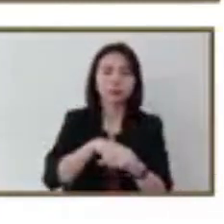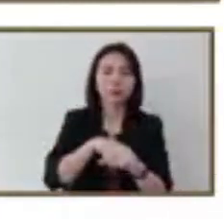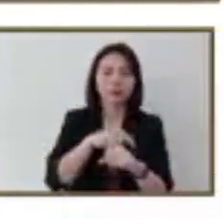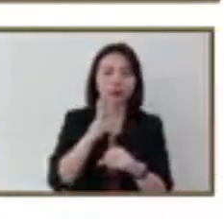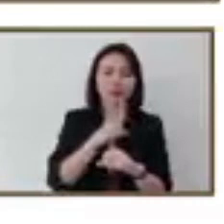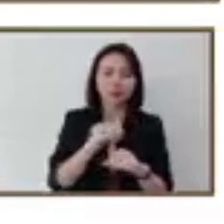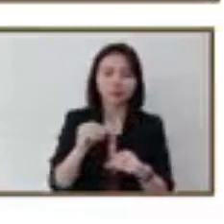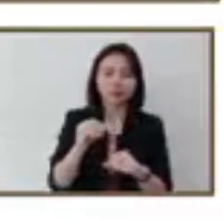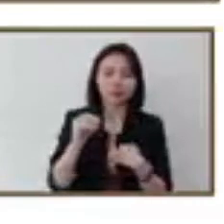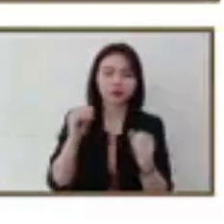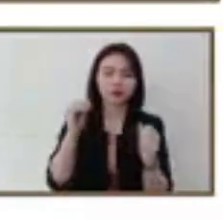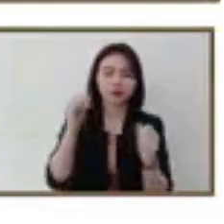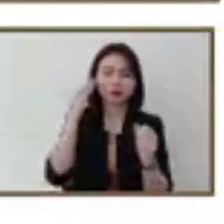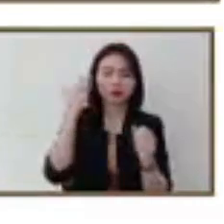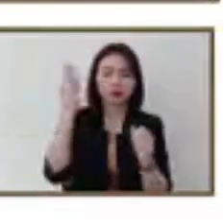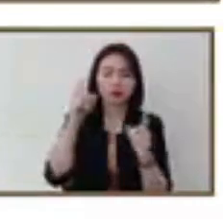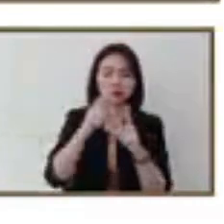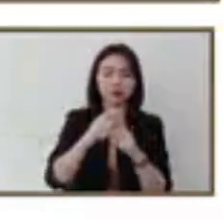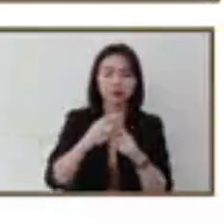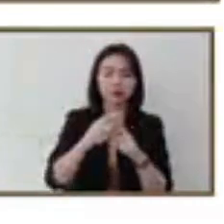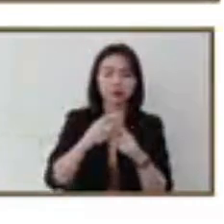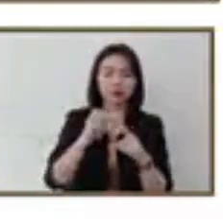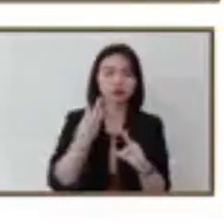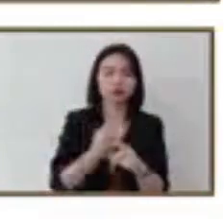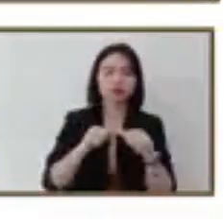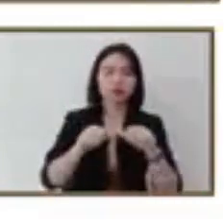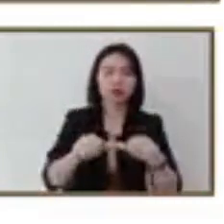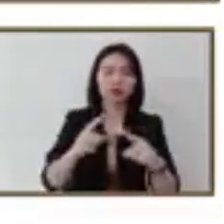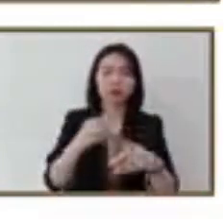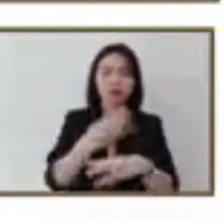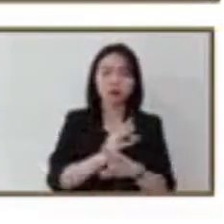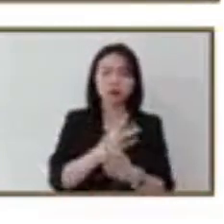at ang inyong salita ay patuloy po namin pagyamanin sa aming buhay.